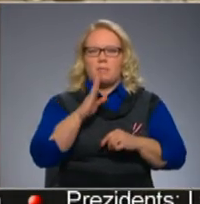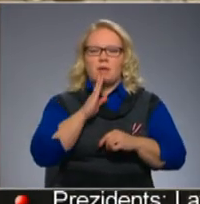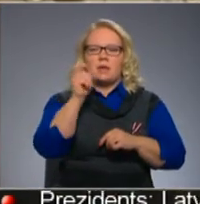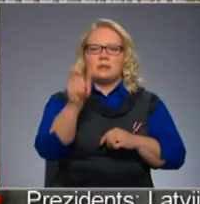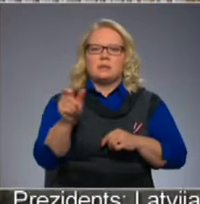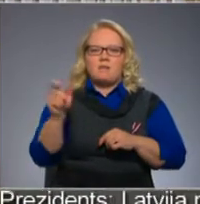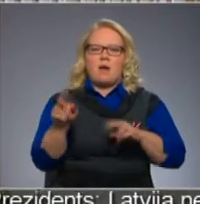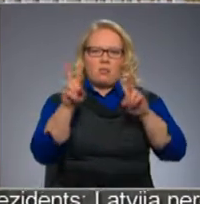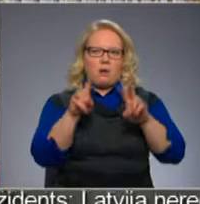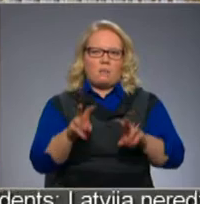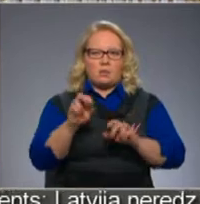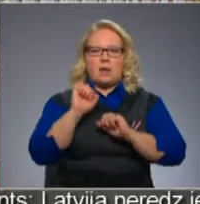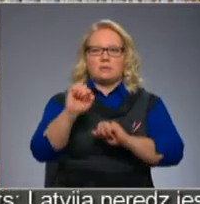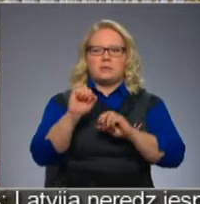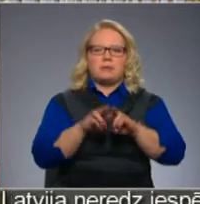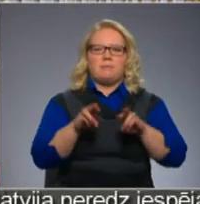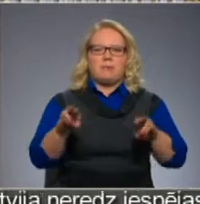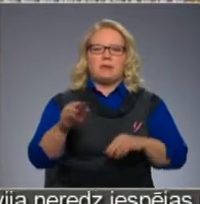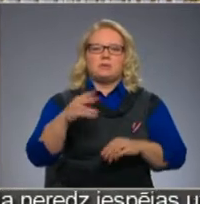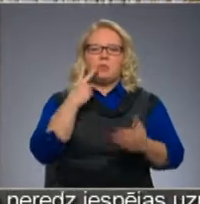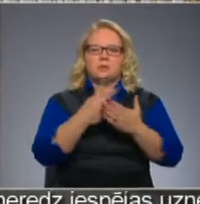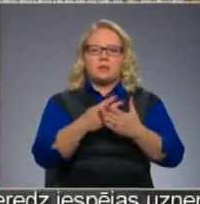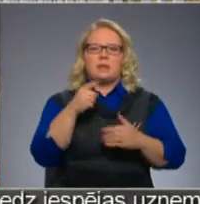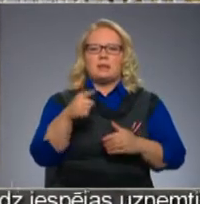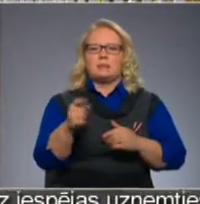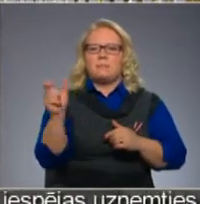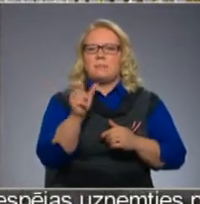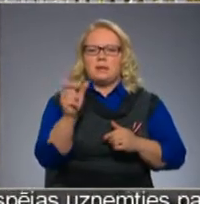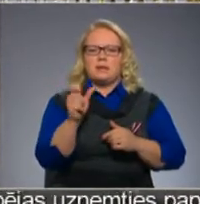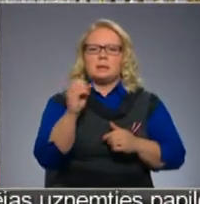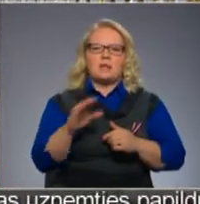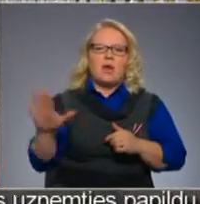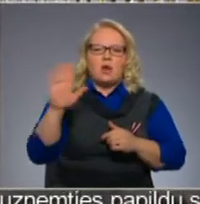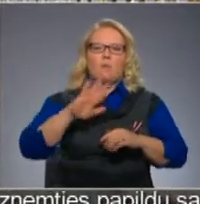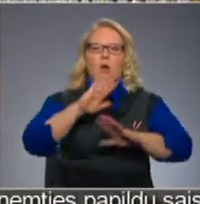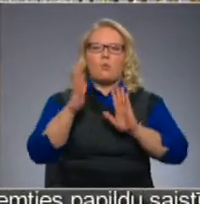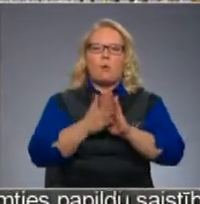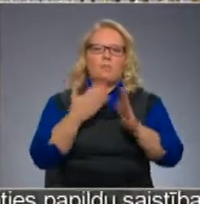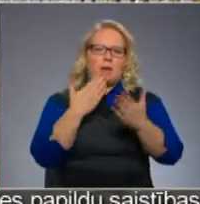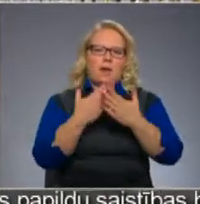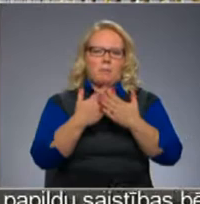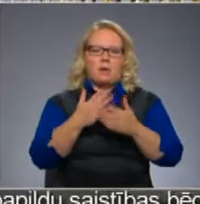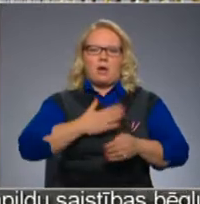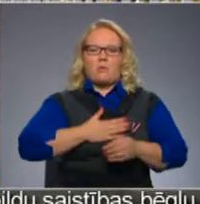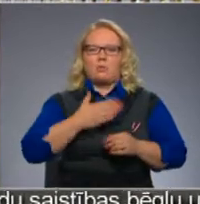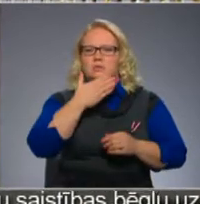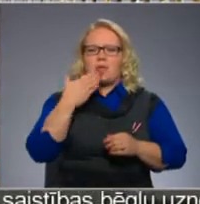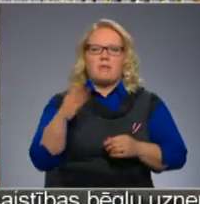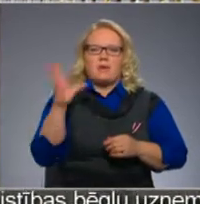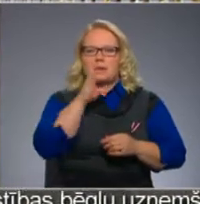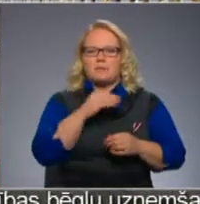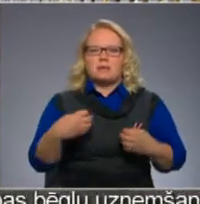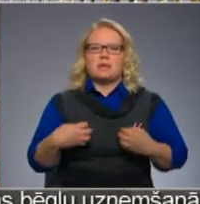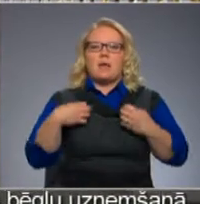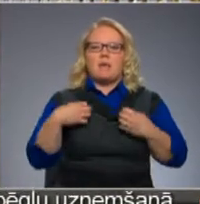cilvēku pārbaudēji. Aizsardzības ministrs savukārt uzskata, šis ir brīdis, kad Eiropai kopīgi jāparāda, ka mūs nav iespējams